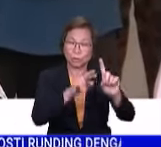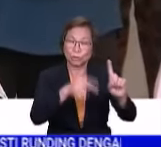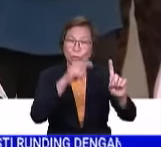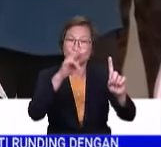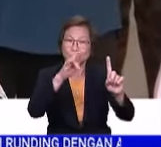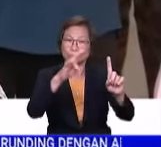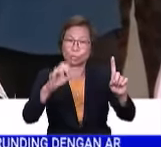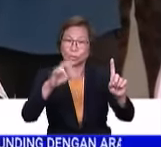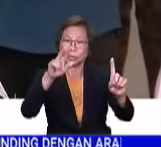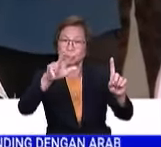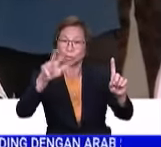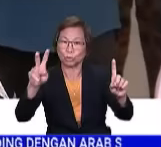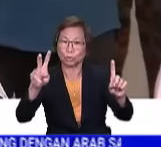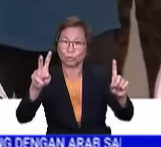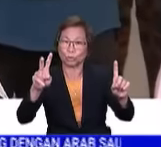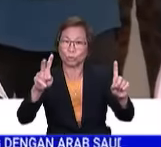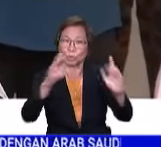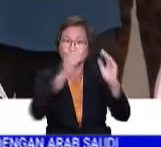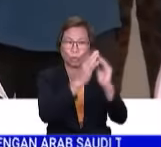1,732 pintu